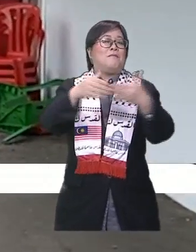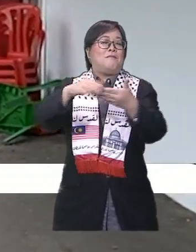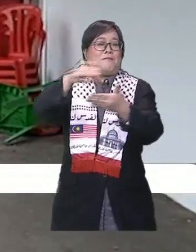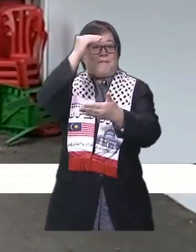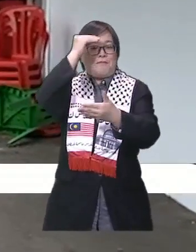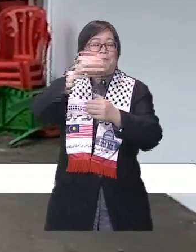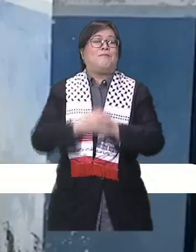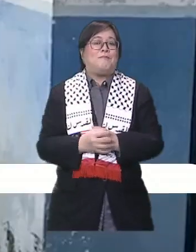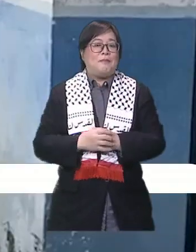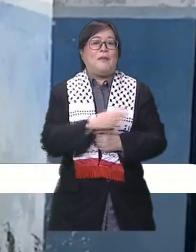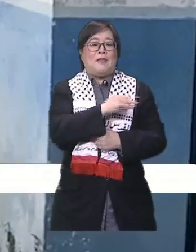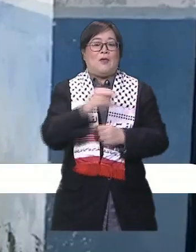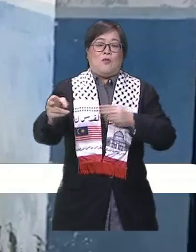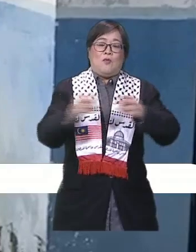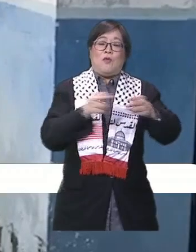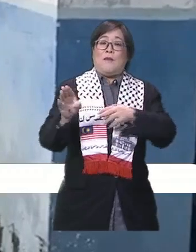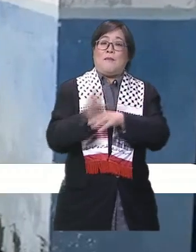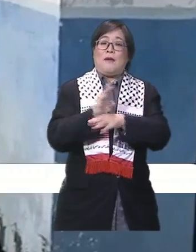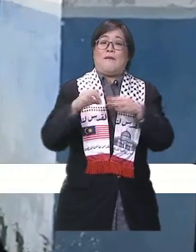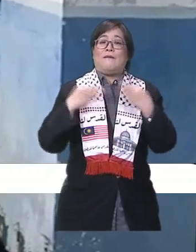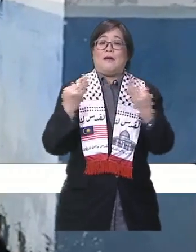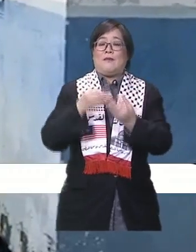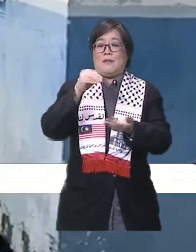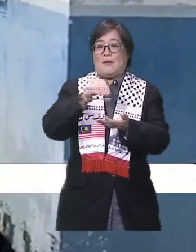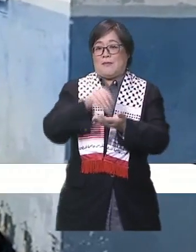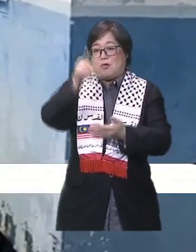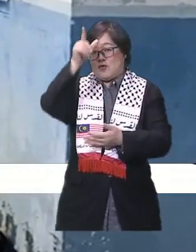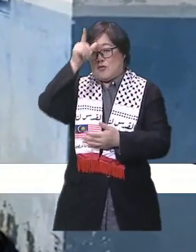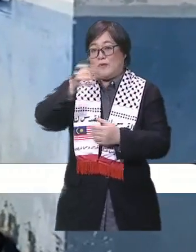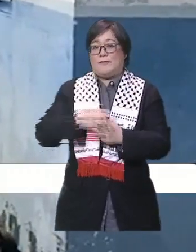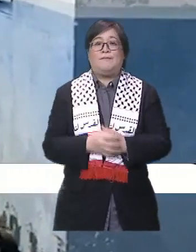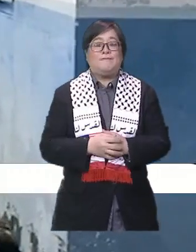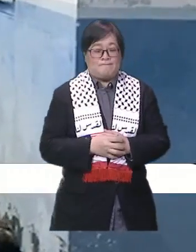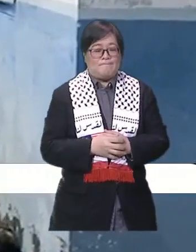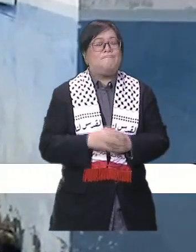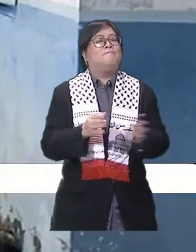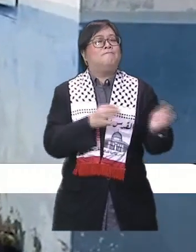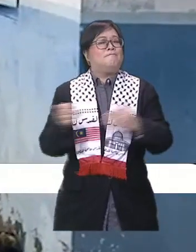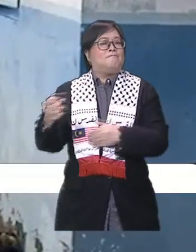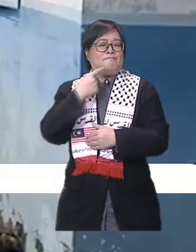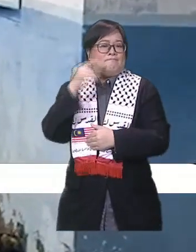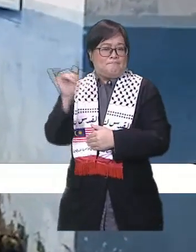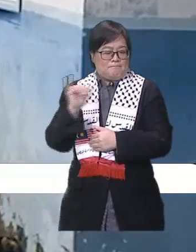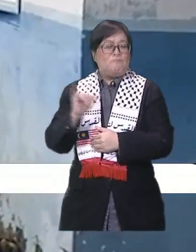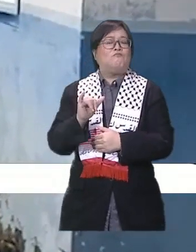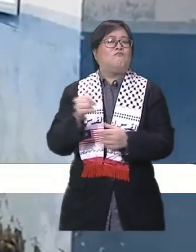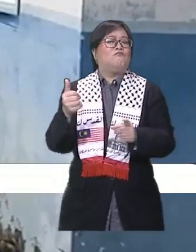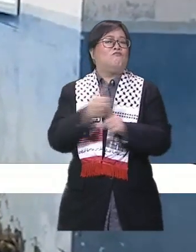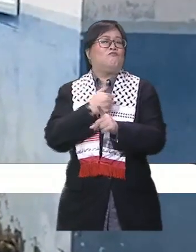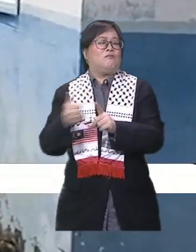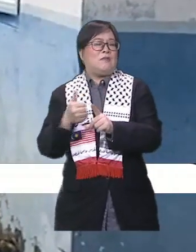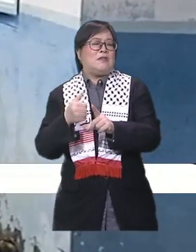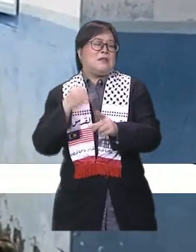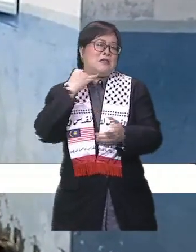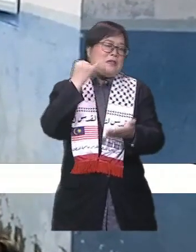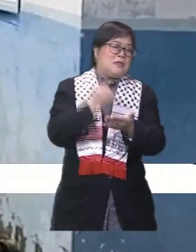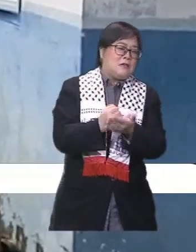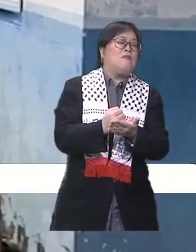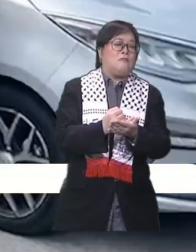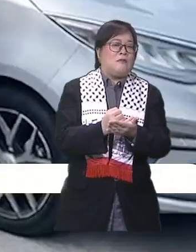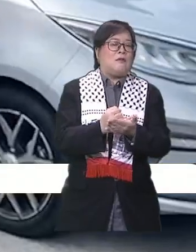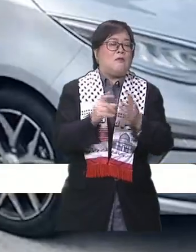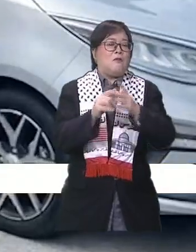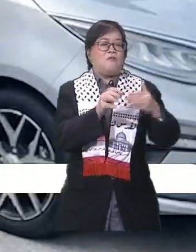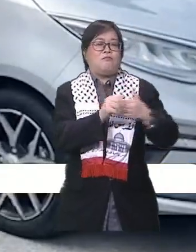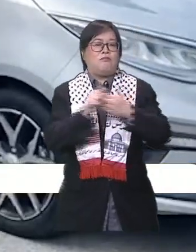pelajaran dan menguruskan perniagaan keluarganya di sana Selain itu mangsa turut mendakwa diperlakukan kejam ketika dibawa